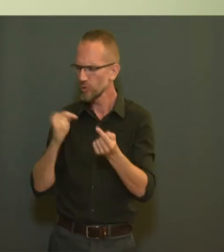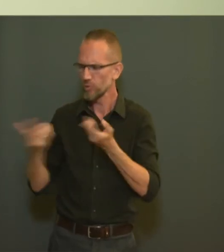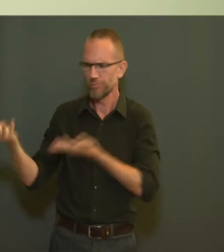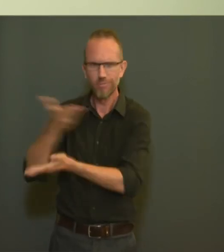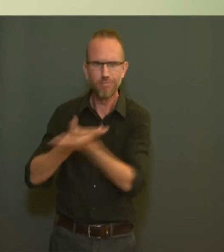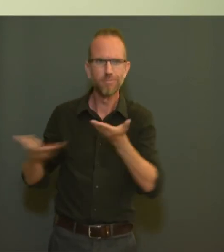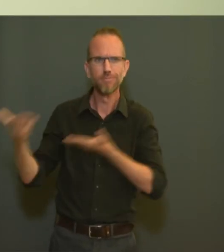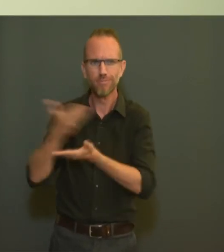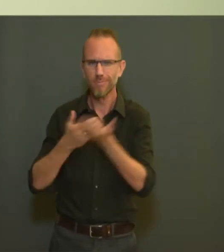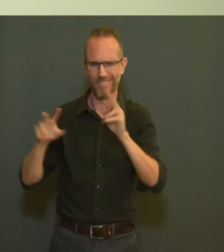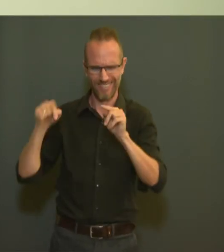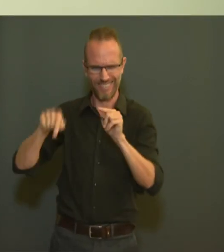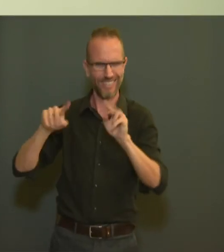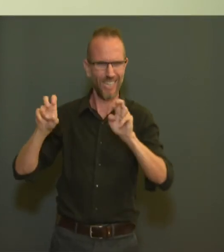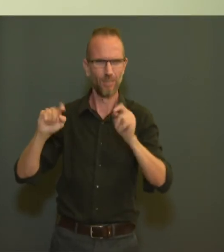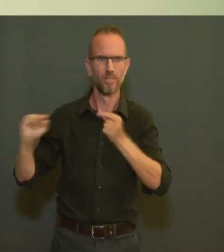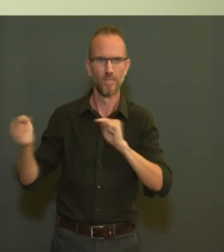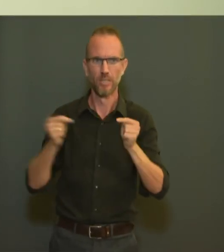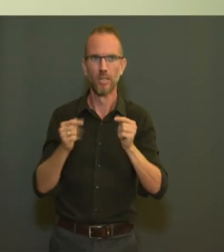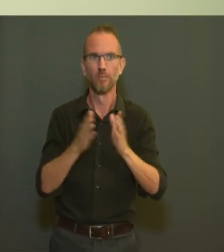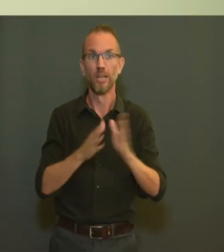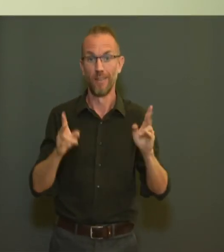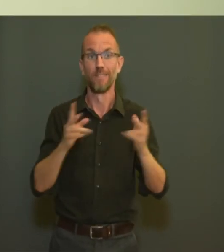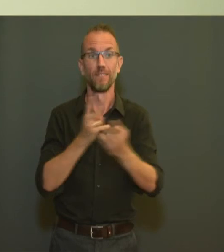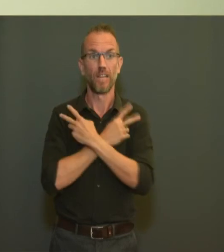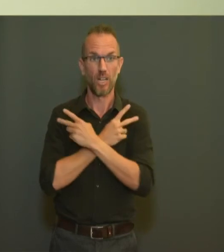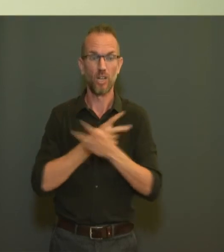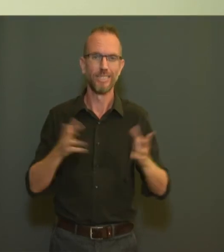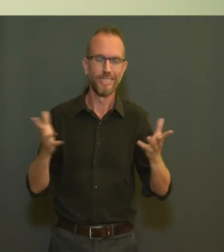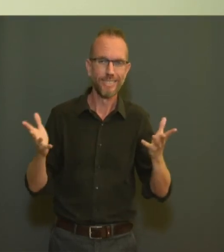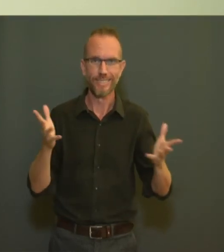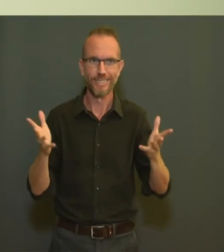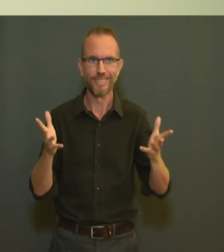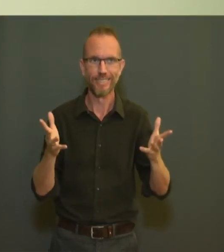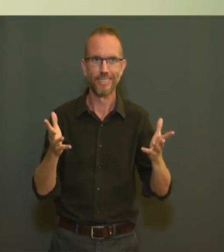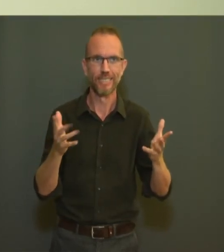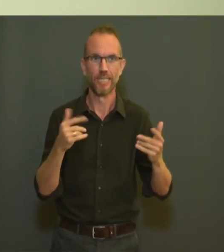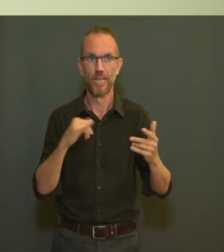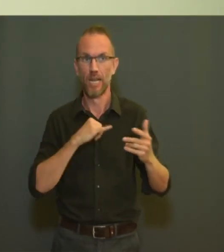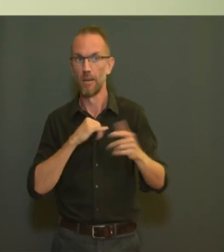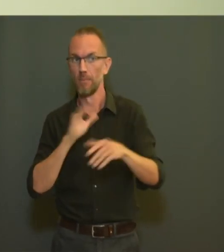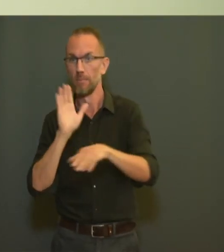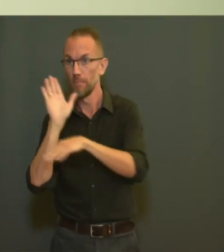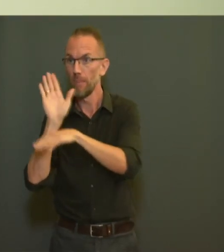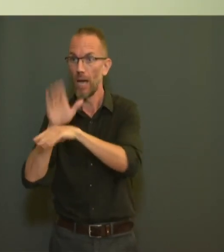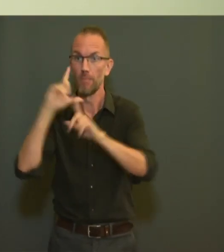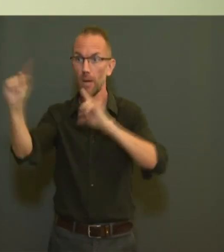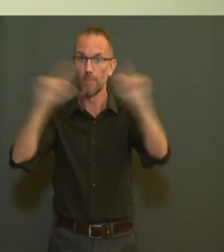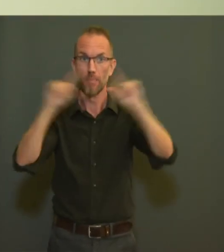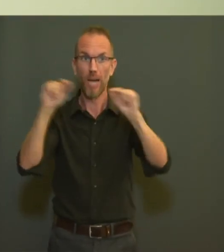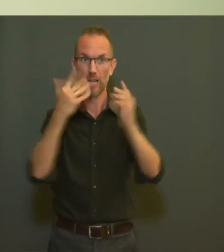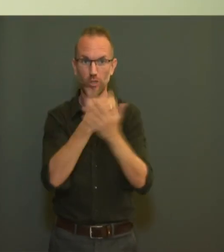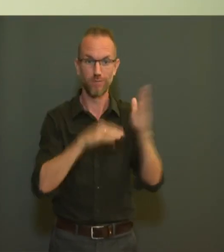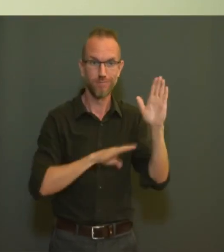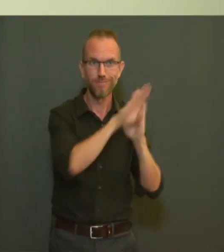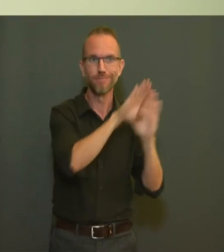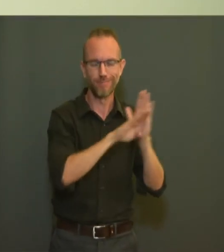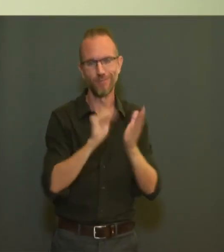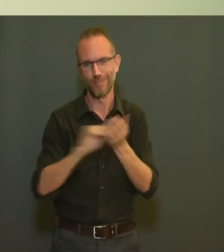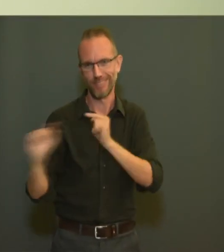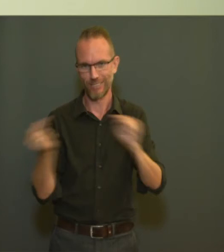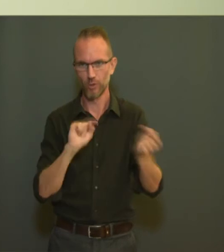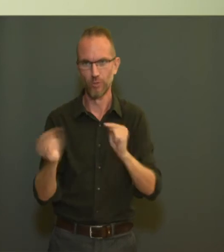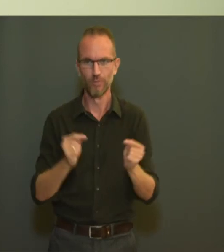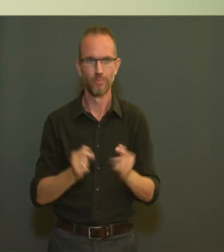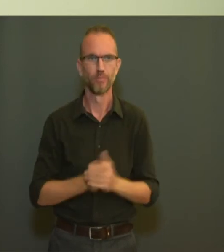voyages durant l'augmentation qui a eu lieu durant la période des congés, juillet-août. Alors que sait-on exactement de ce